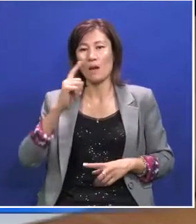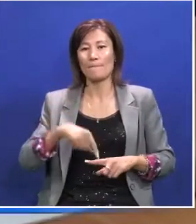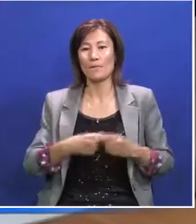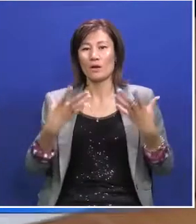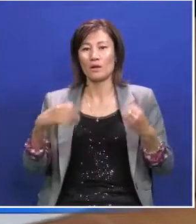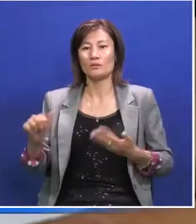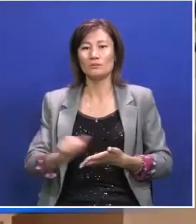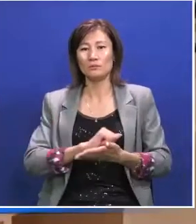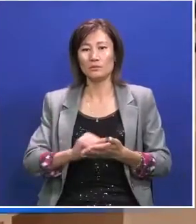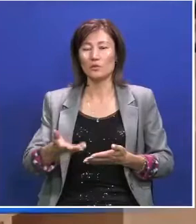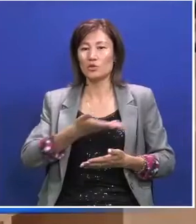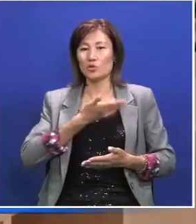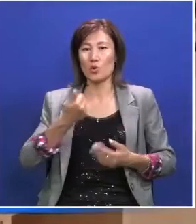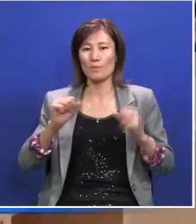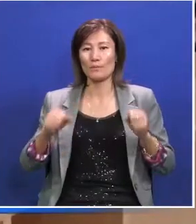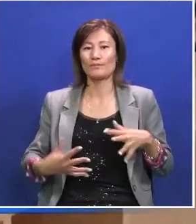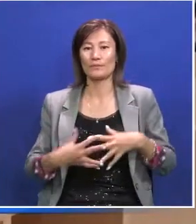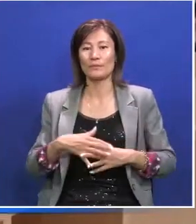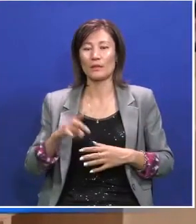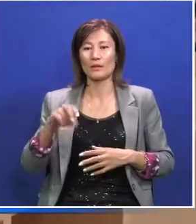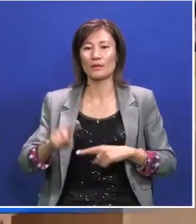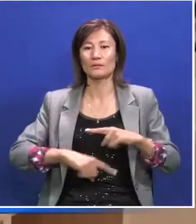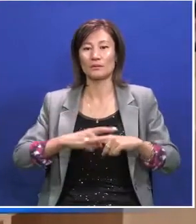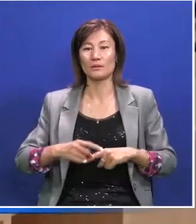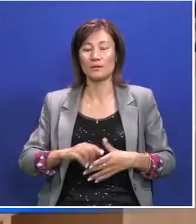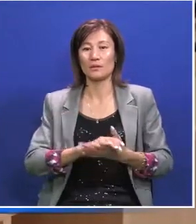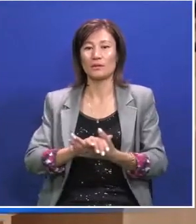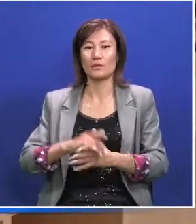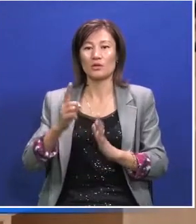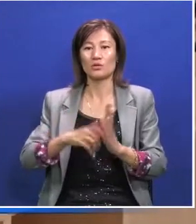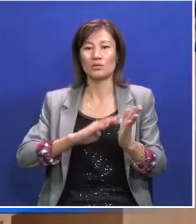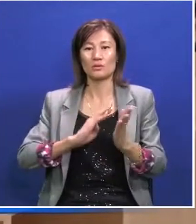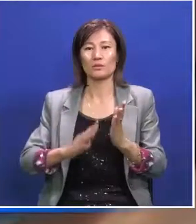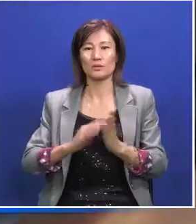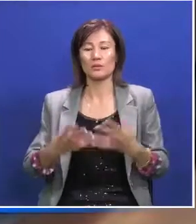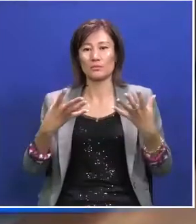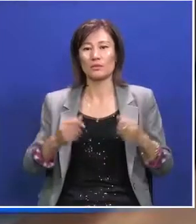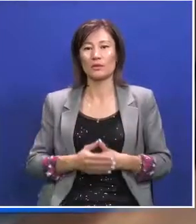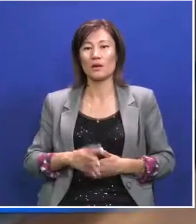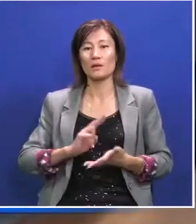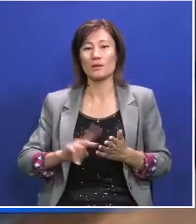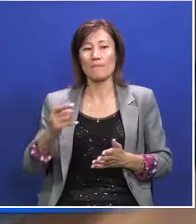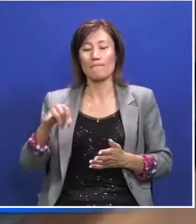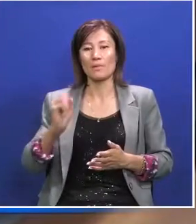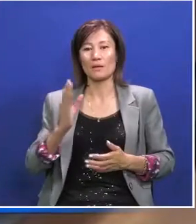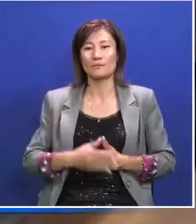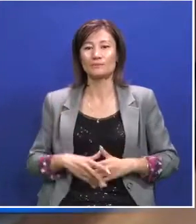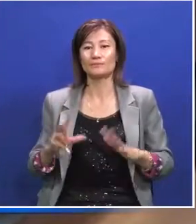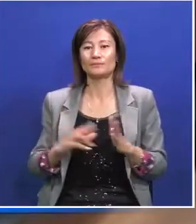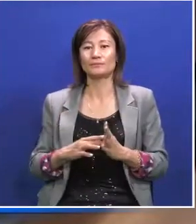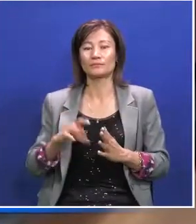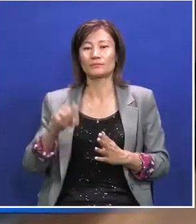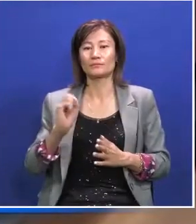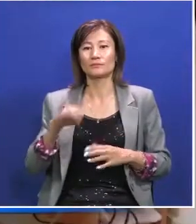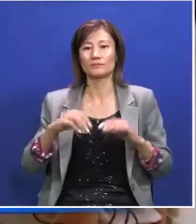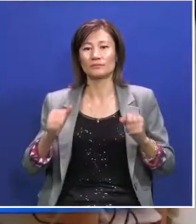мүлдем қолданылмайды. Аудандағы науқанға жұмылдырылған 144 сұхбатшы, 21 нұсқаушы бақылаушы және 8 уәкіл планшет